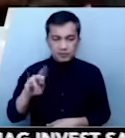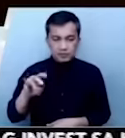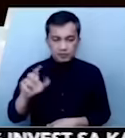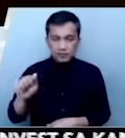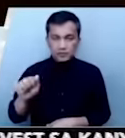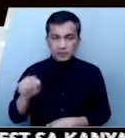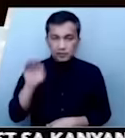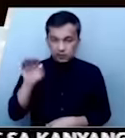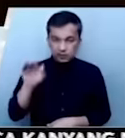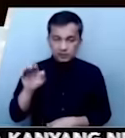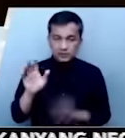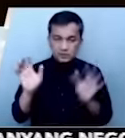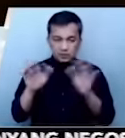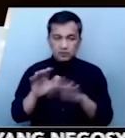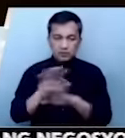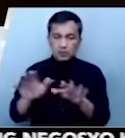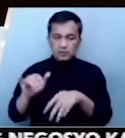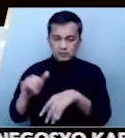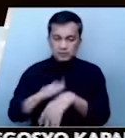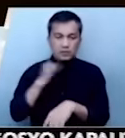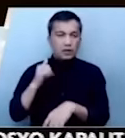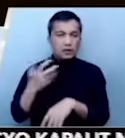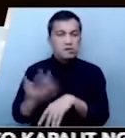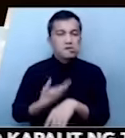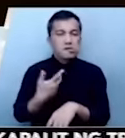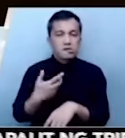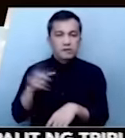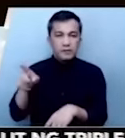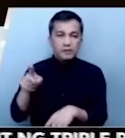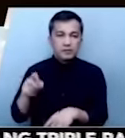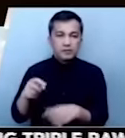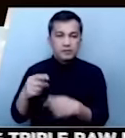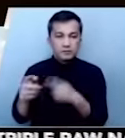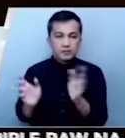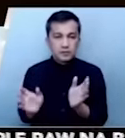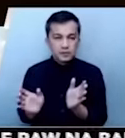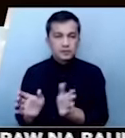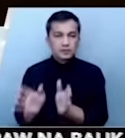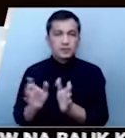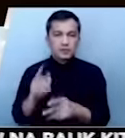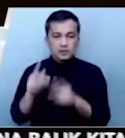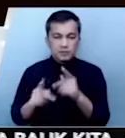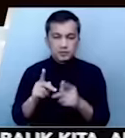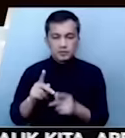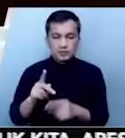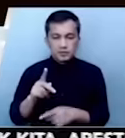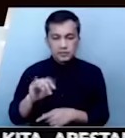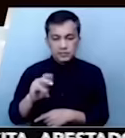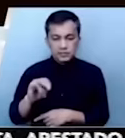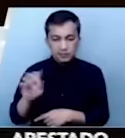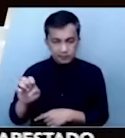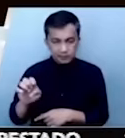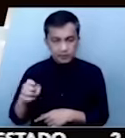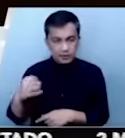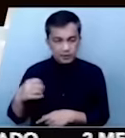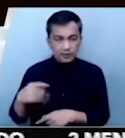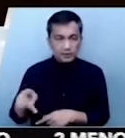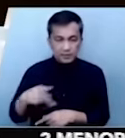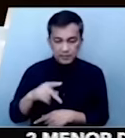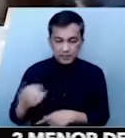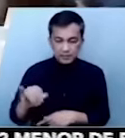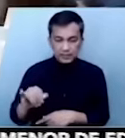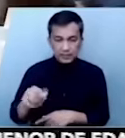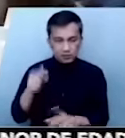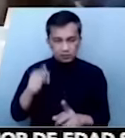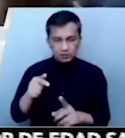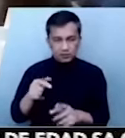huwag magpaninlang o magpapalinlang sa mga nagsusulong daw ng People's Initiative na ang layunin anya ay lokohin ang taong